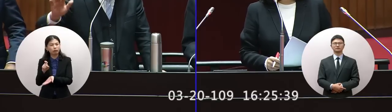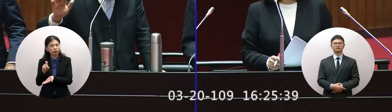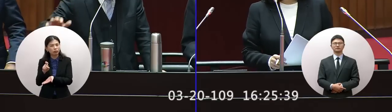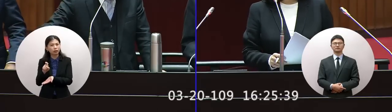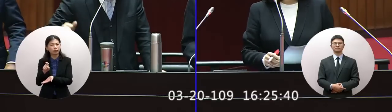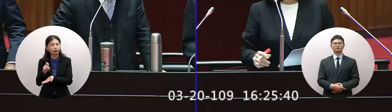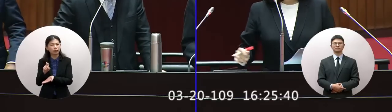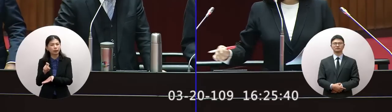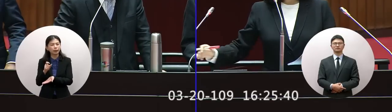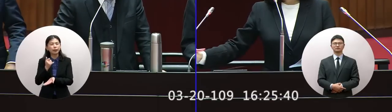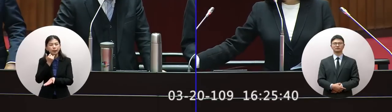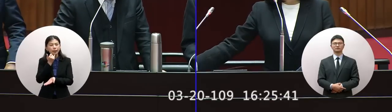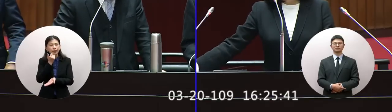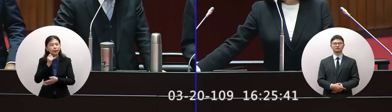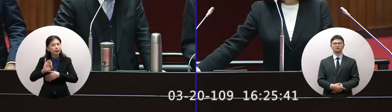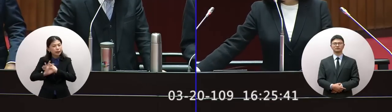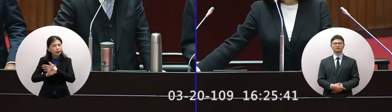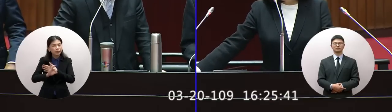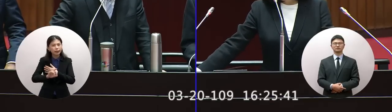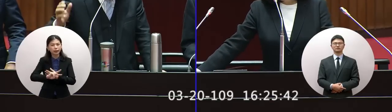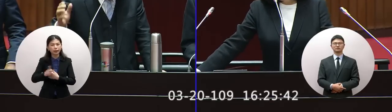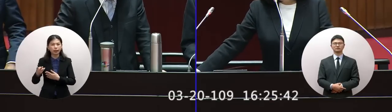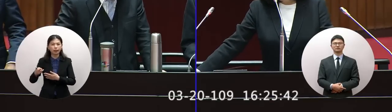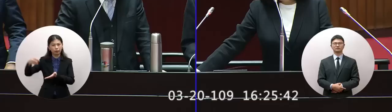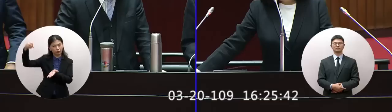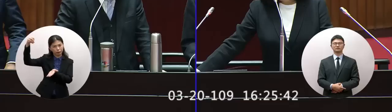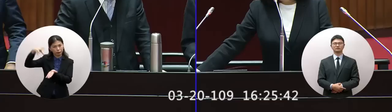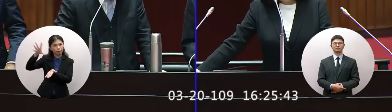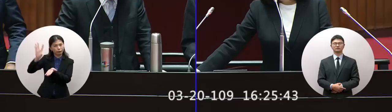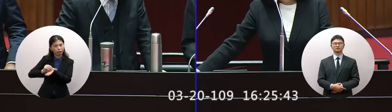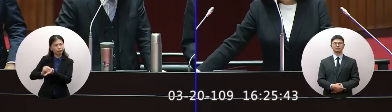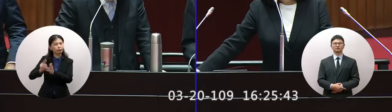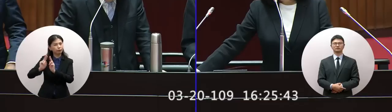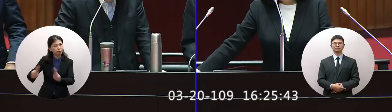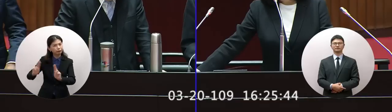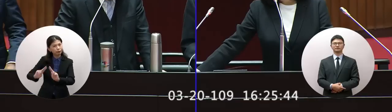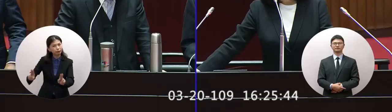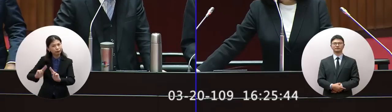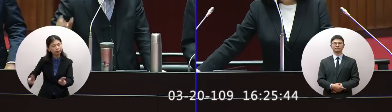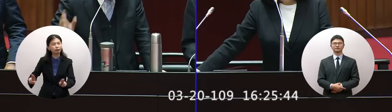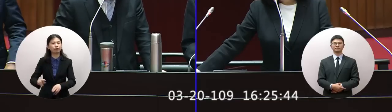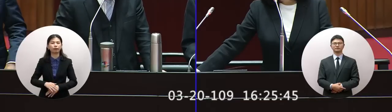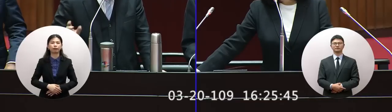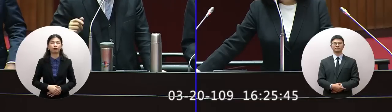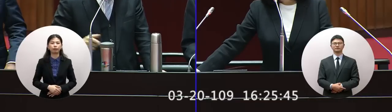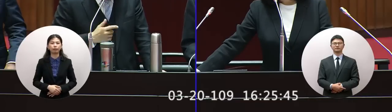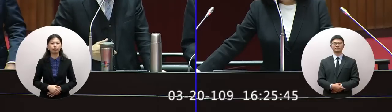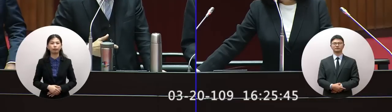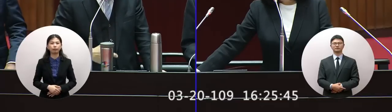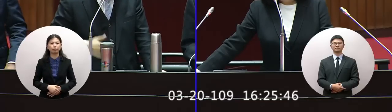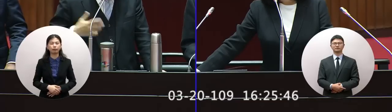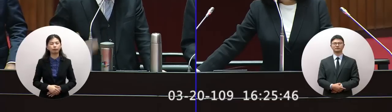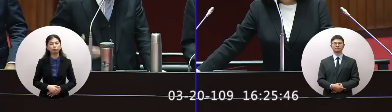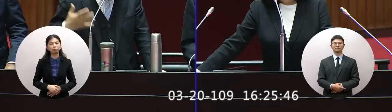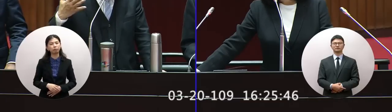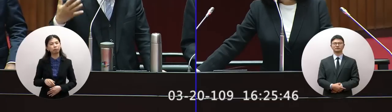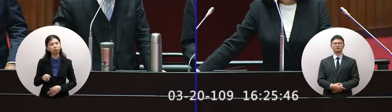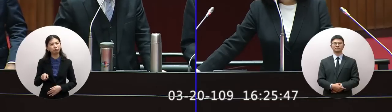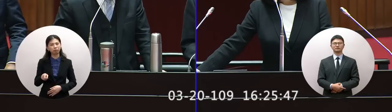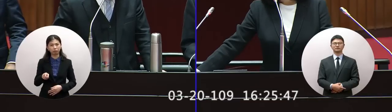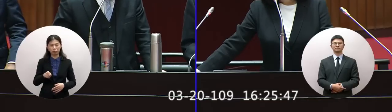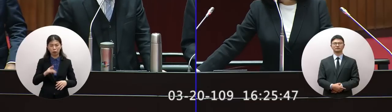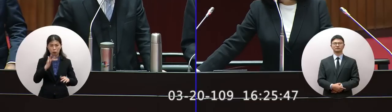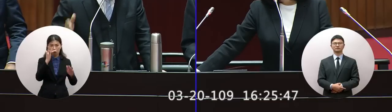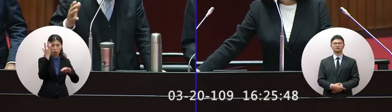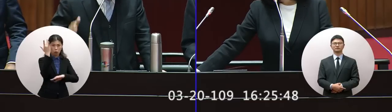可以来使用绿能发电、太阳光电、太阳电板，这些其实是不是一定